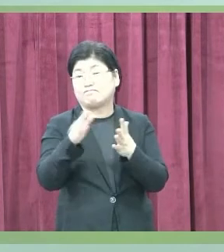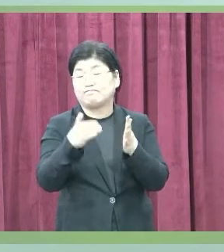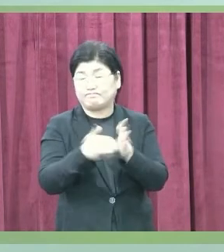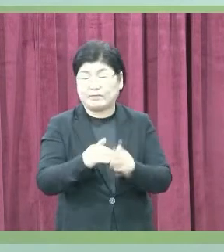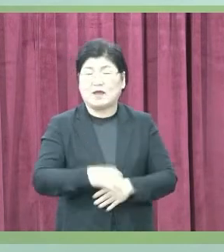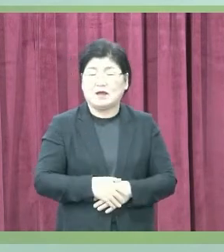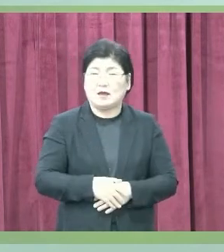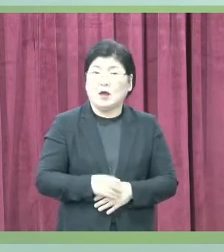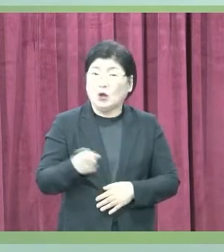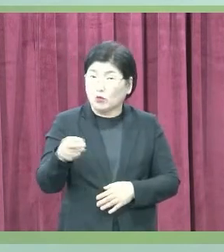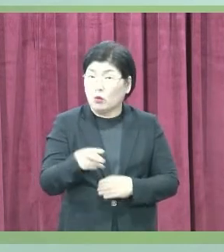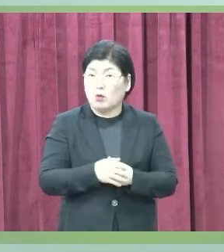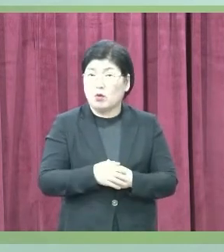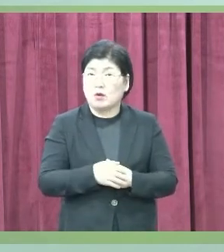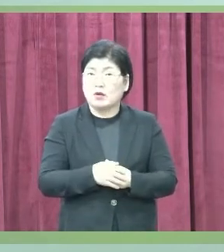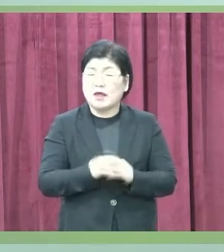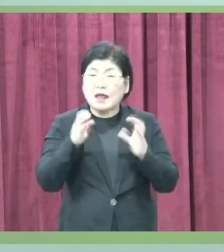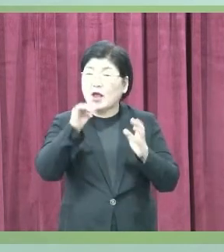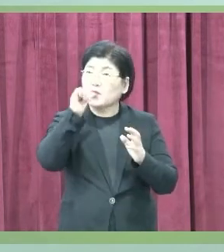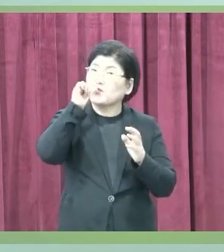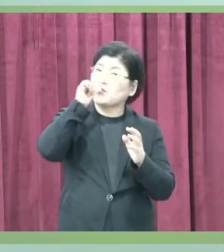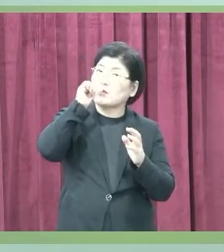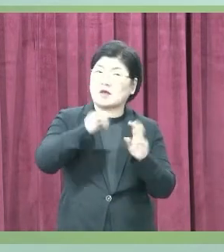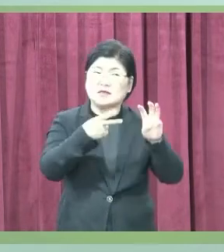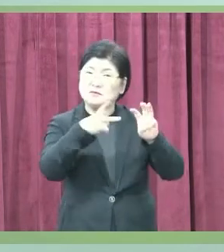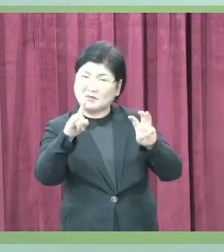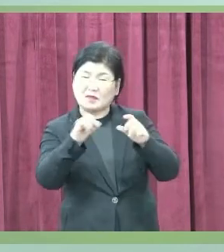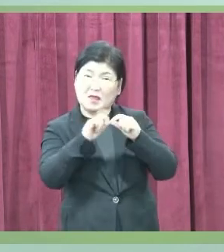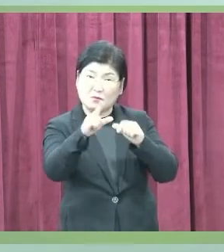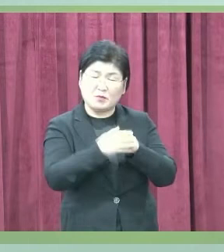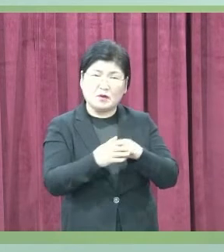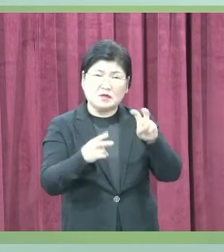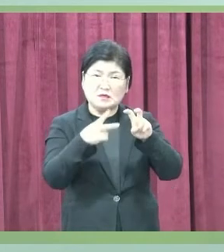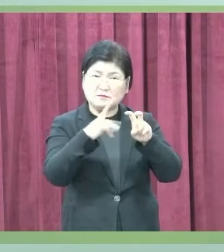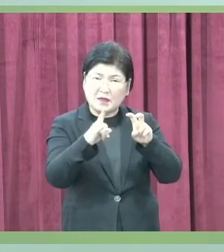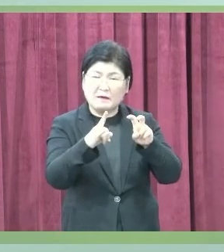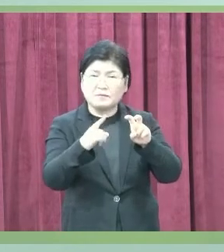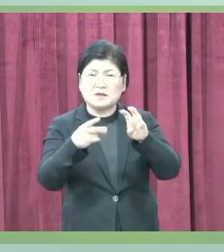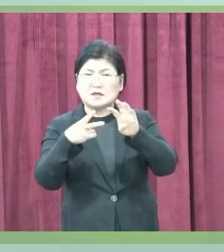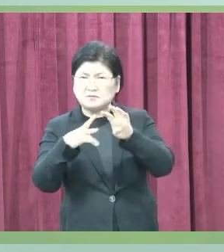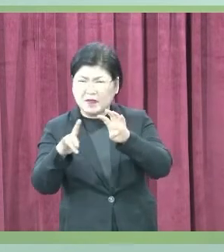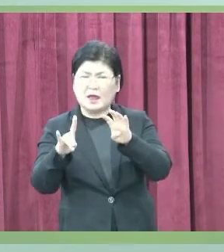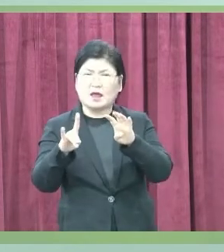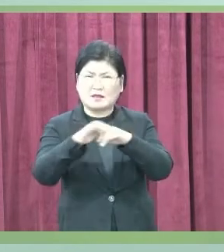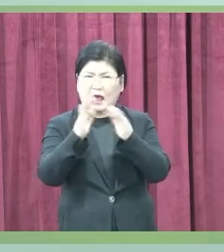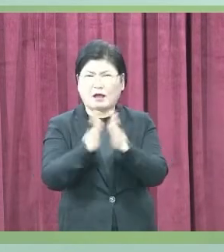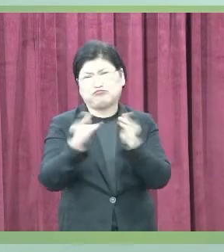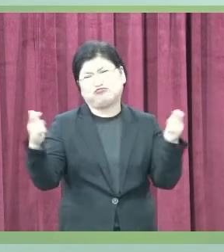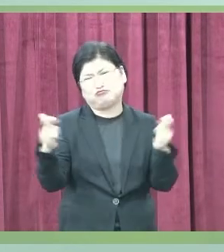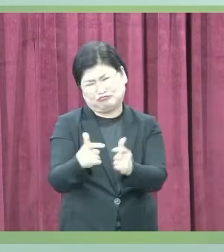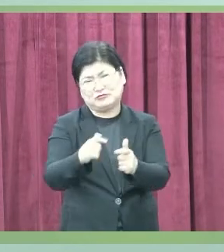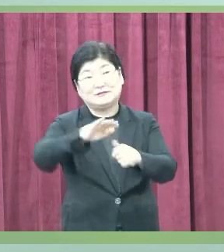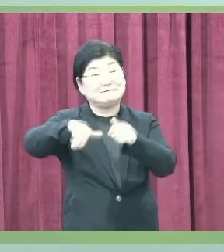연령별 출산율을 보면은 이제 30대가 가장 높고 20대에 낮아지고 40대에 많이 낮아지고 이런 양상을 나타내고